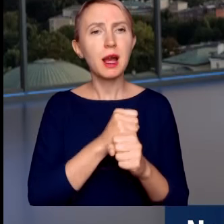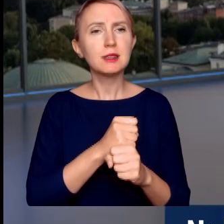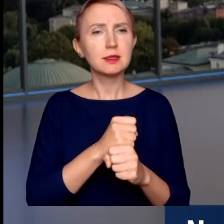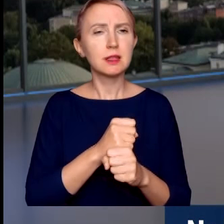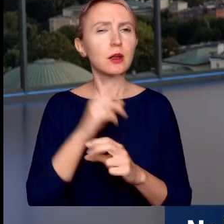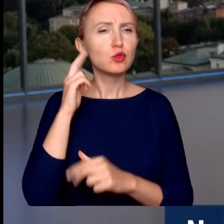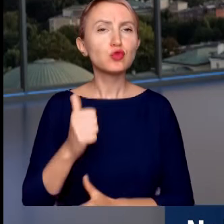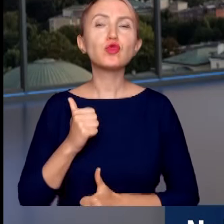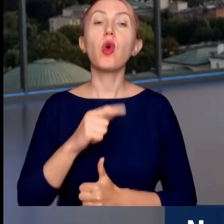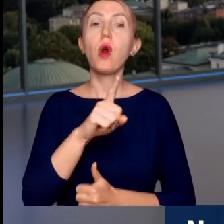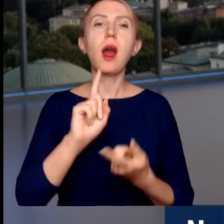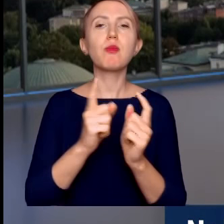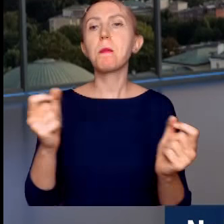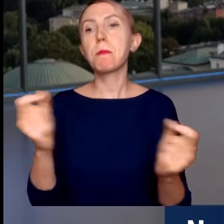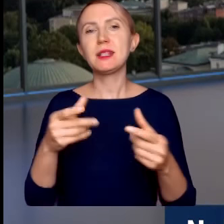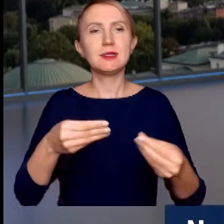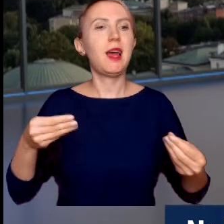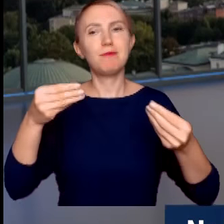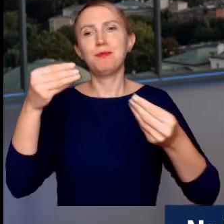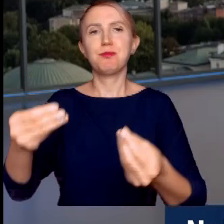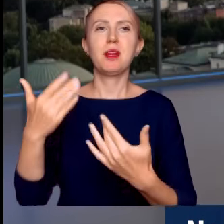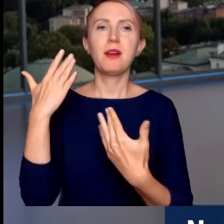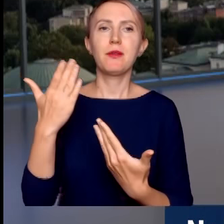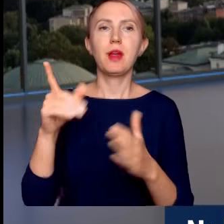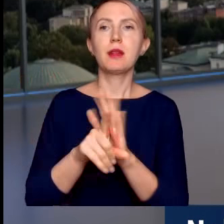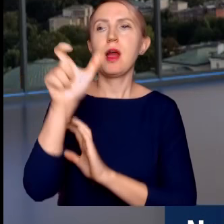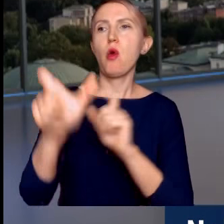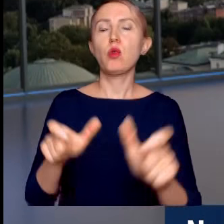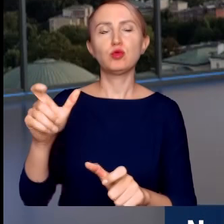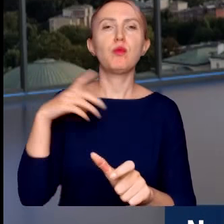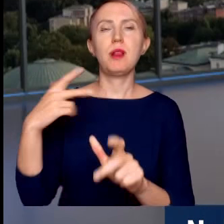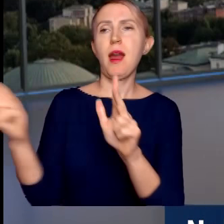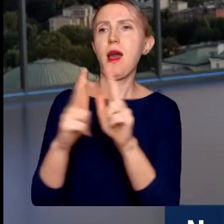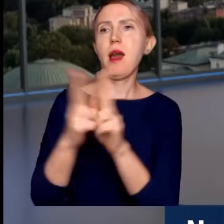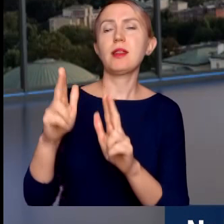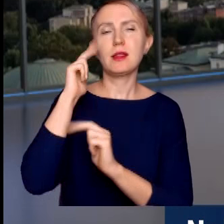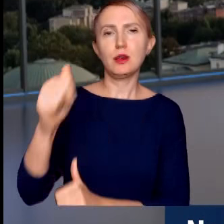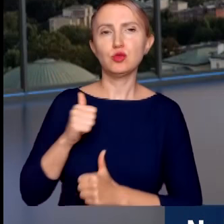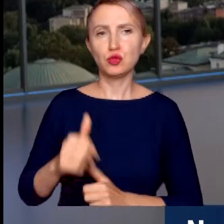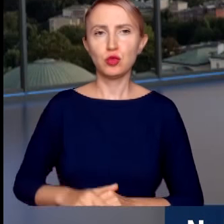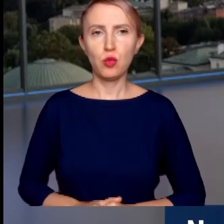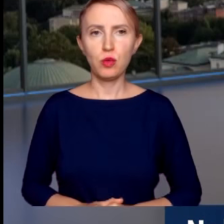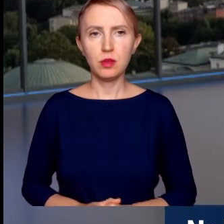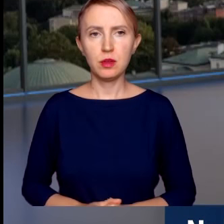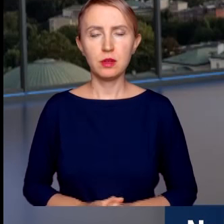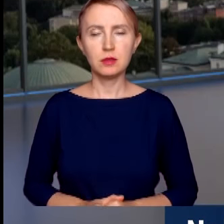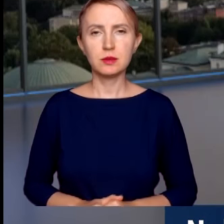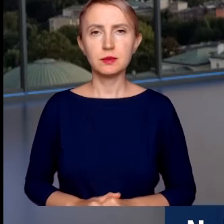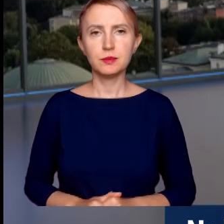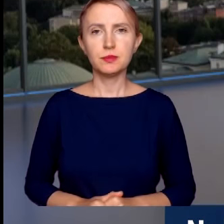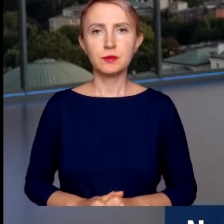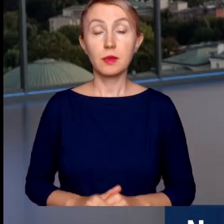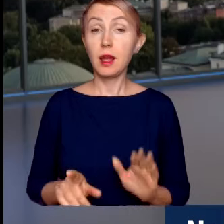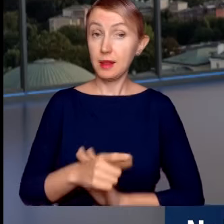pogranicznikom, czy z pizzą, witający tych, którzy z łopatami ruszali na druty i na naszych żołnierzy. I dla